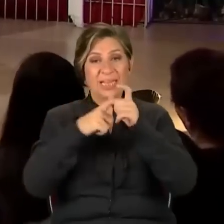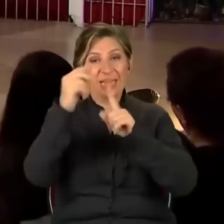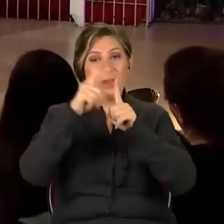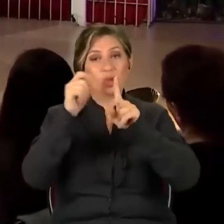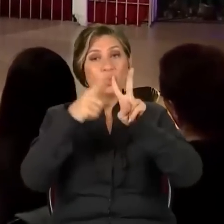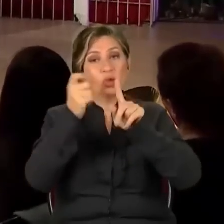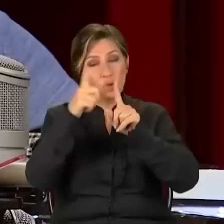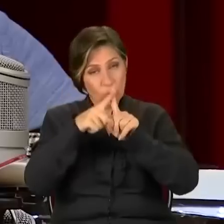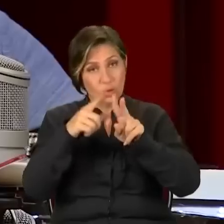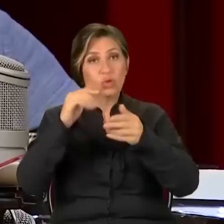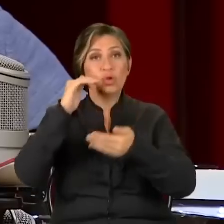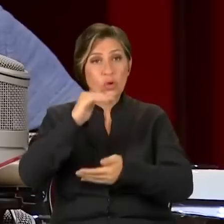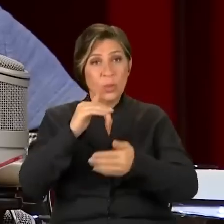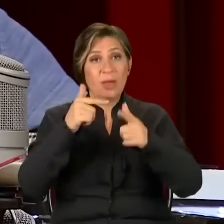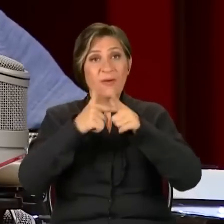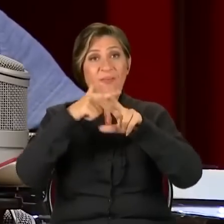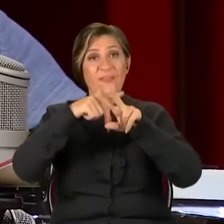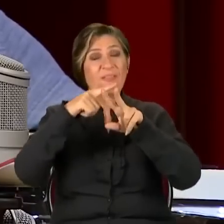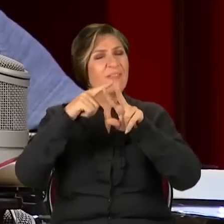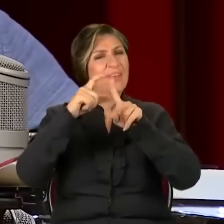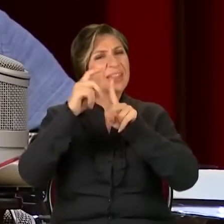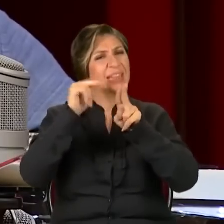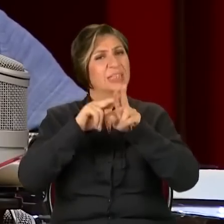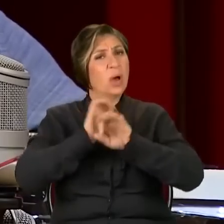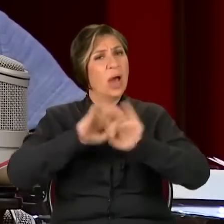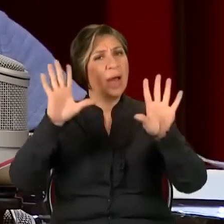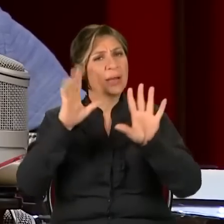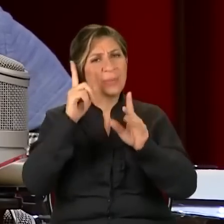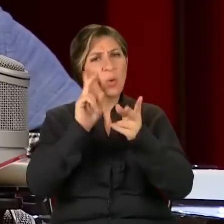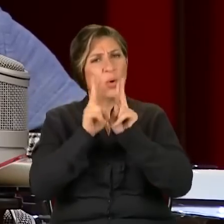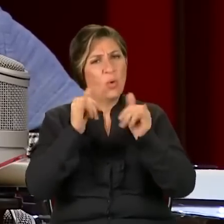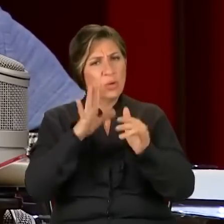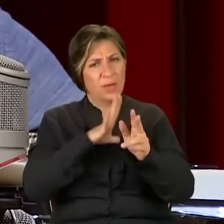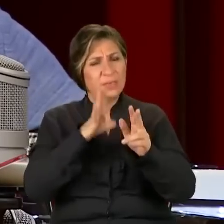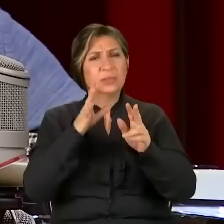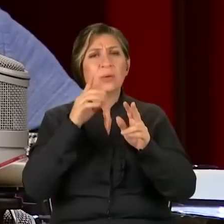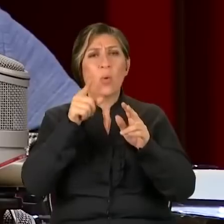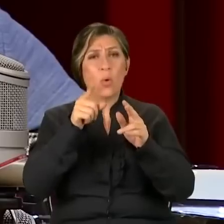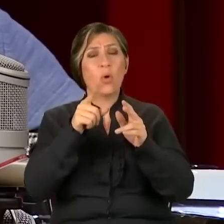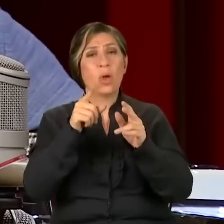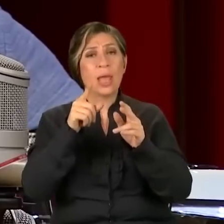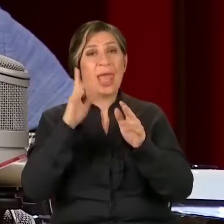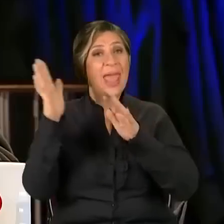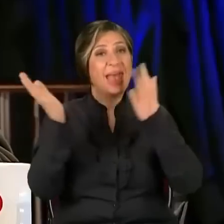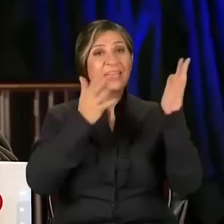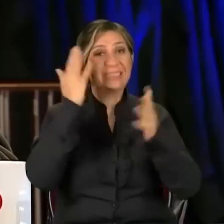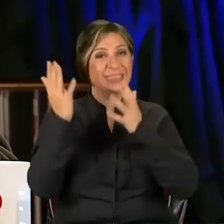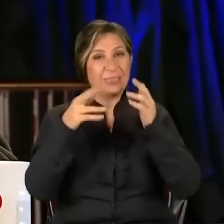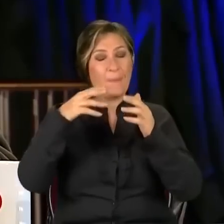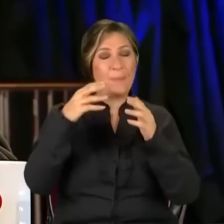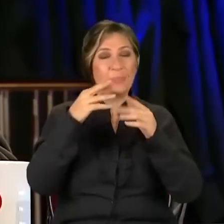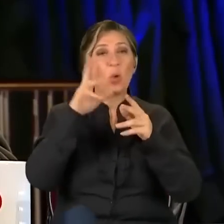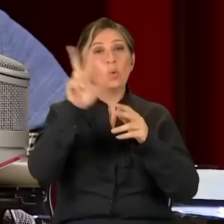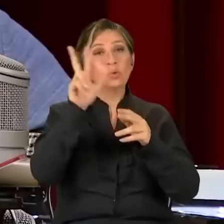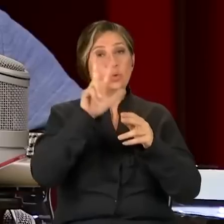devam edecek. Fadi'nin şahane bir oyunu var. Muse. Evet, Muse var. 30... Bir esim perisi davası. Evet,